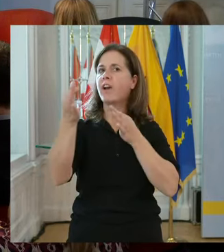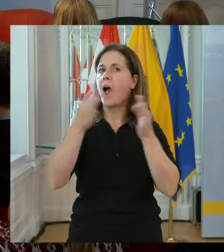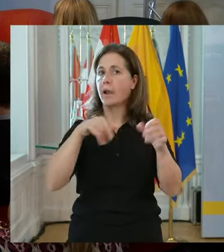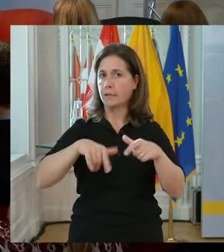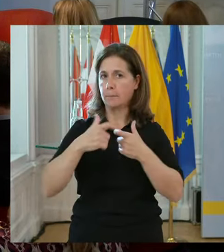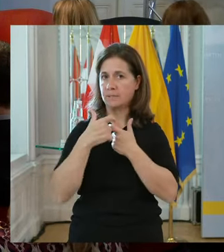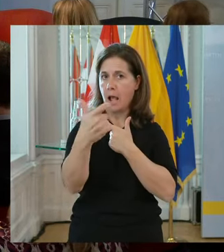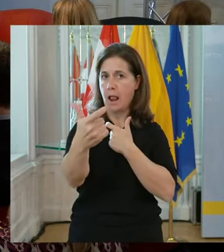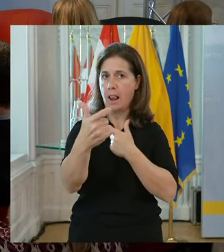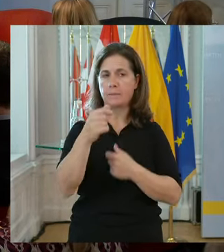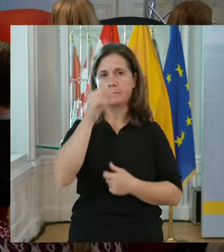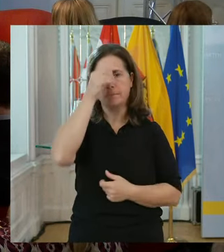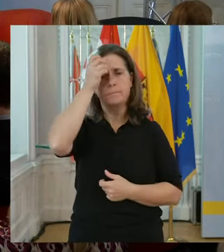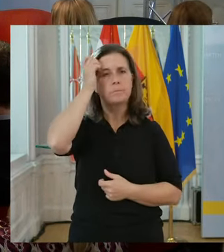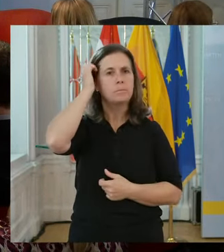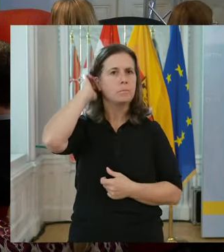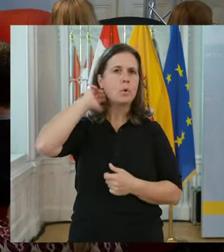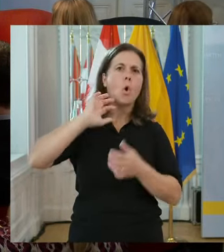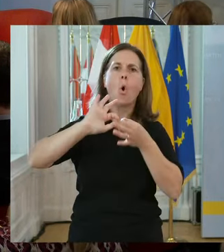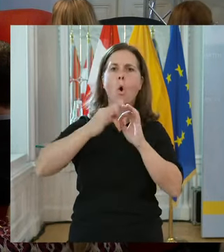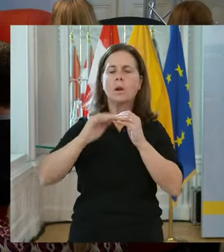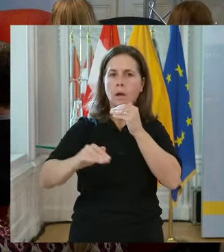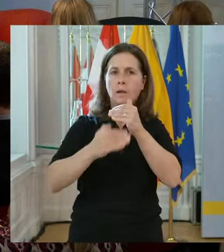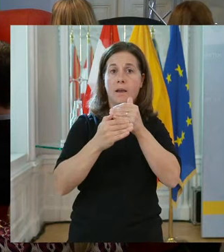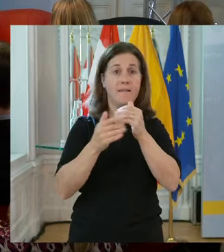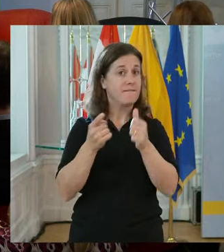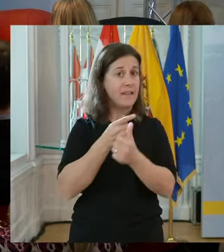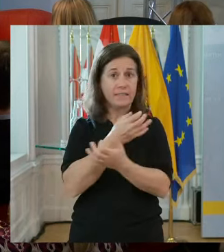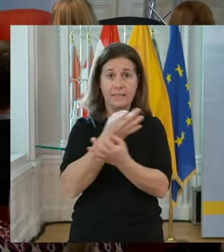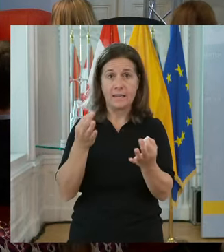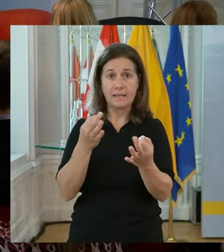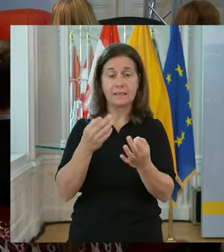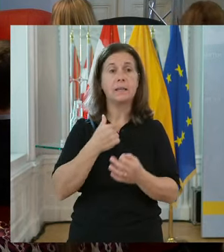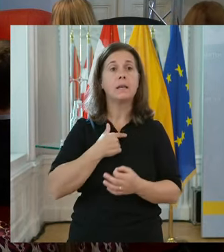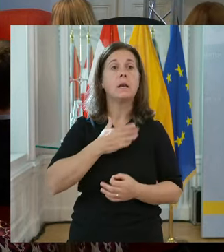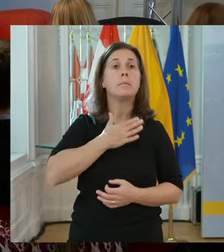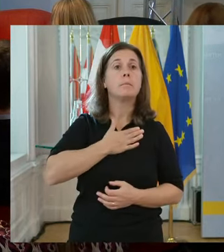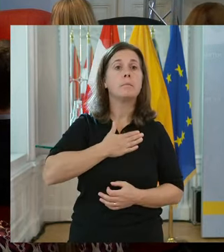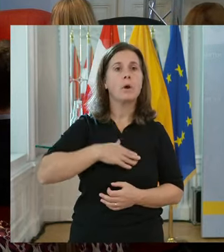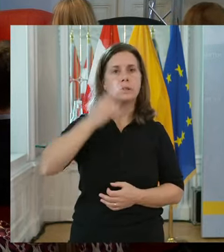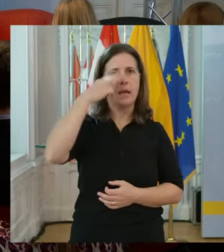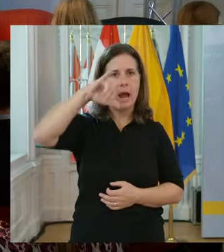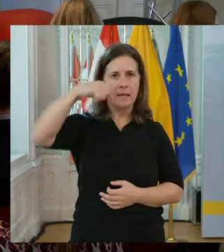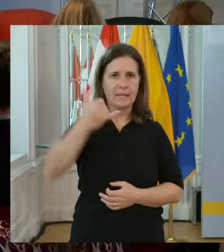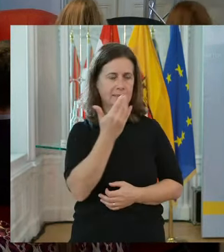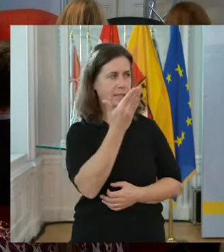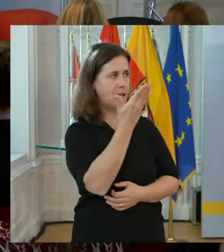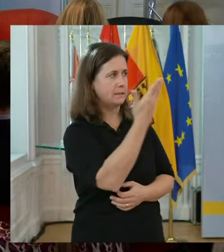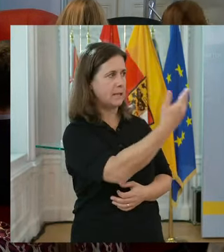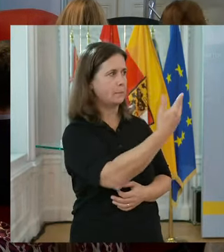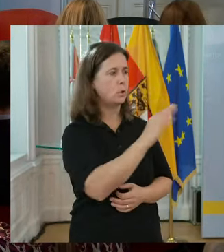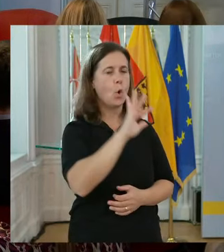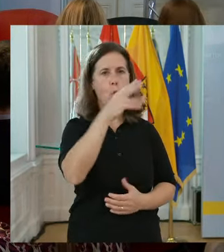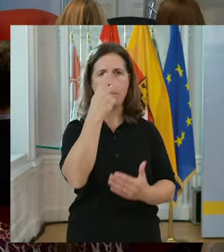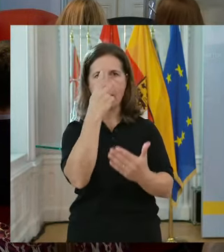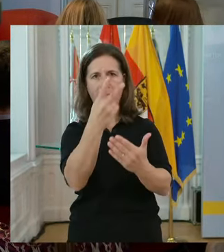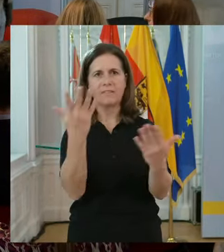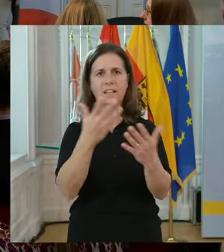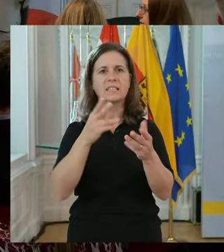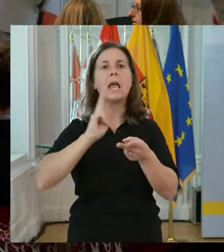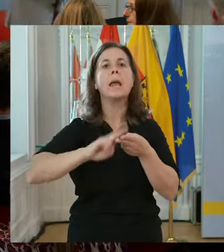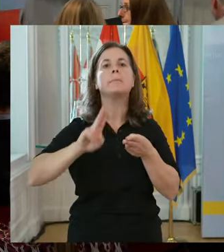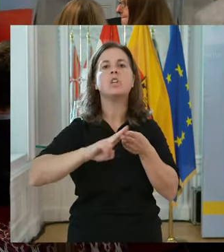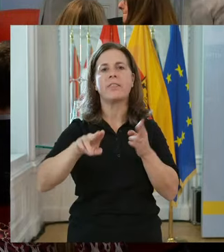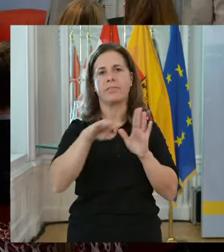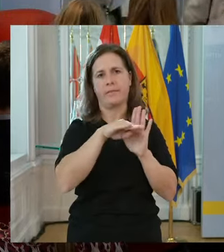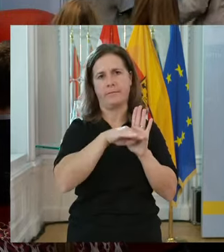Saal oder Anmerkungen? Falls nein, würde ich zum Herrn Jesse kommen, weil ich glaube, der hat einen Überblick darüber, was sich im Chat so